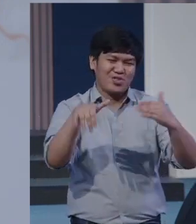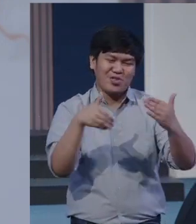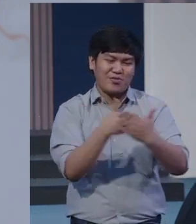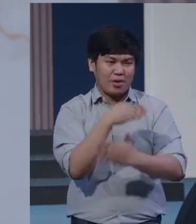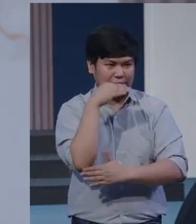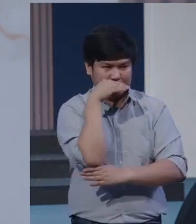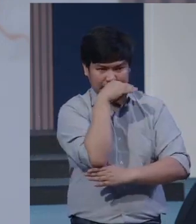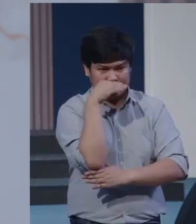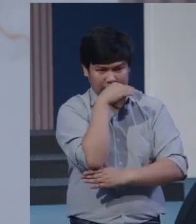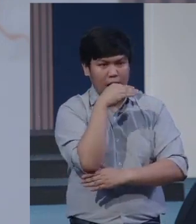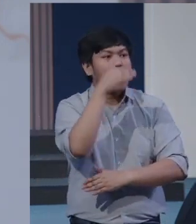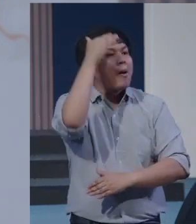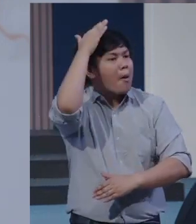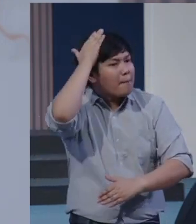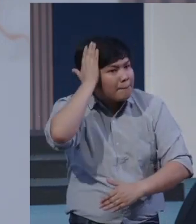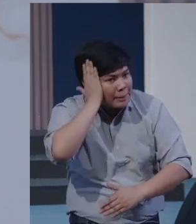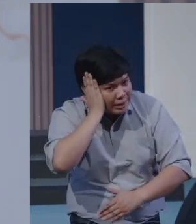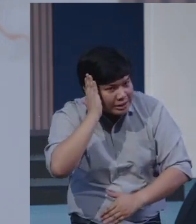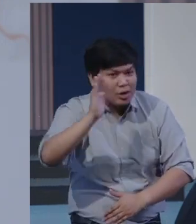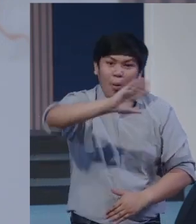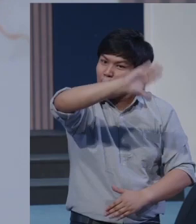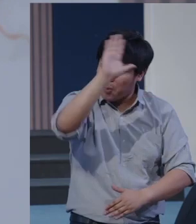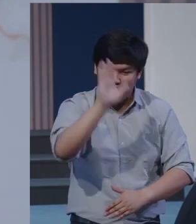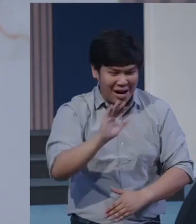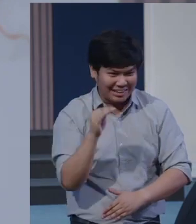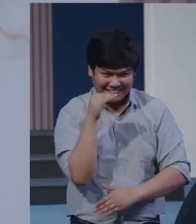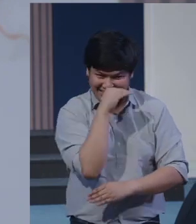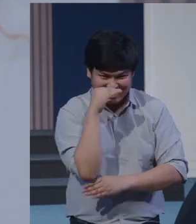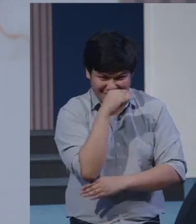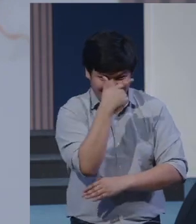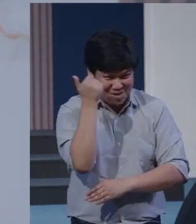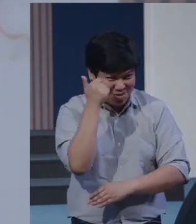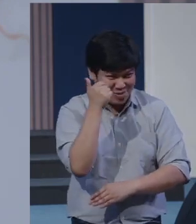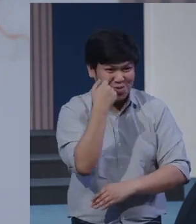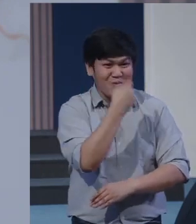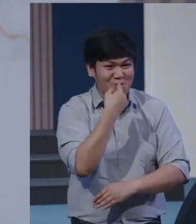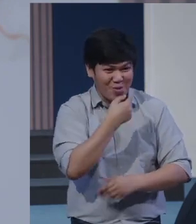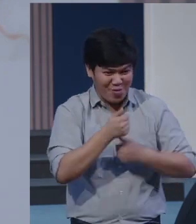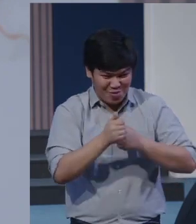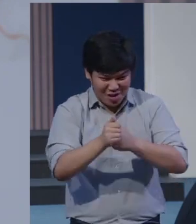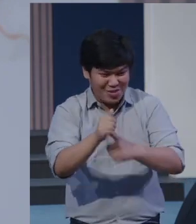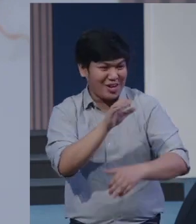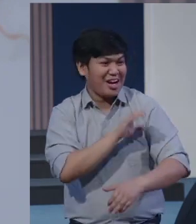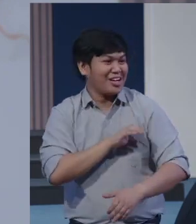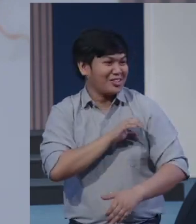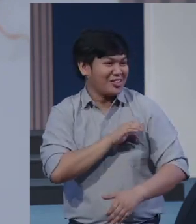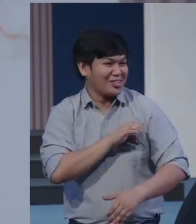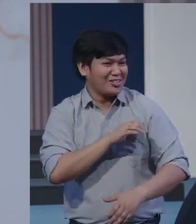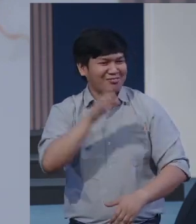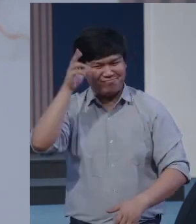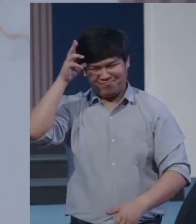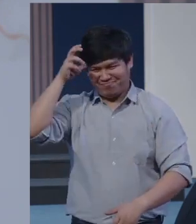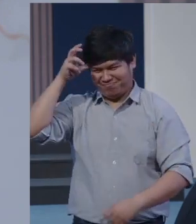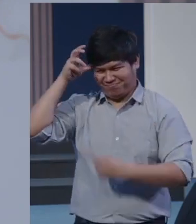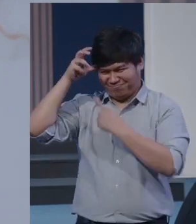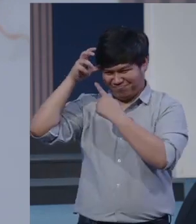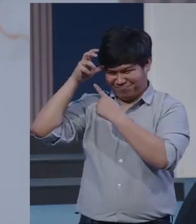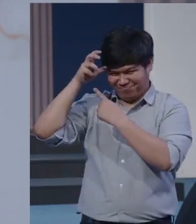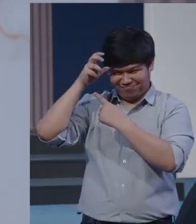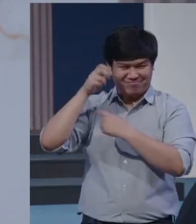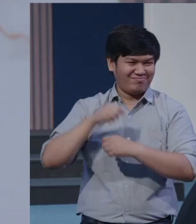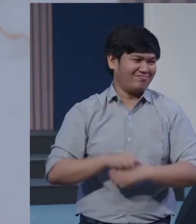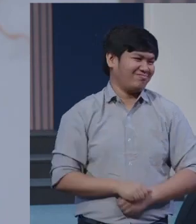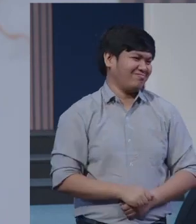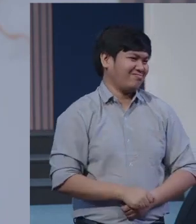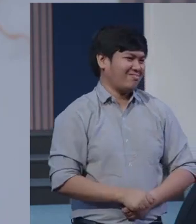kaya Hwag po tayong magsisinungaling sa isa't isa ang tatanggap ng paghahatol ng